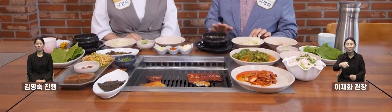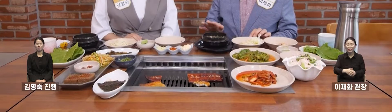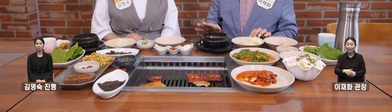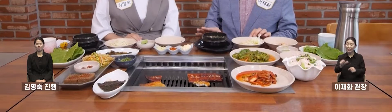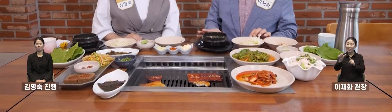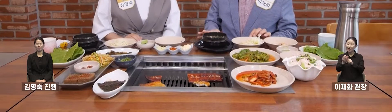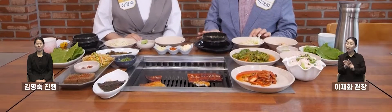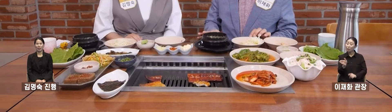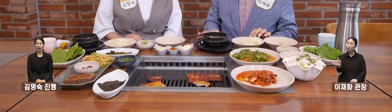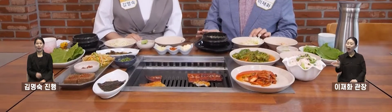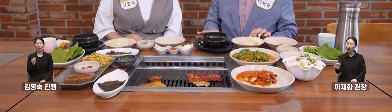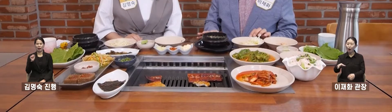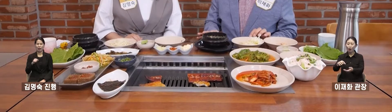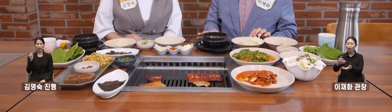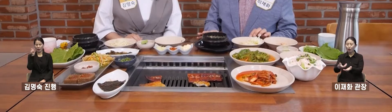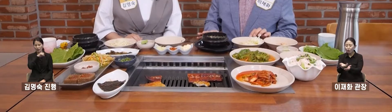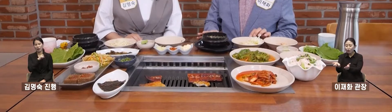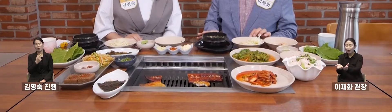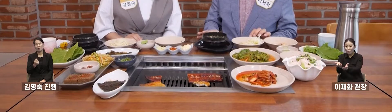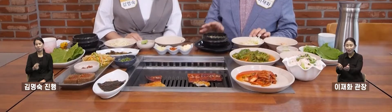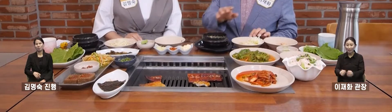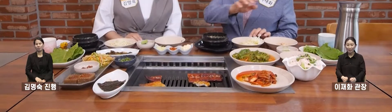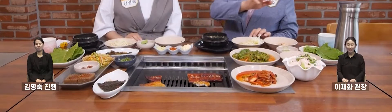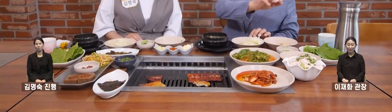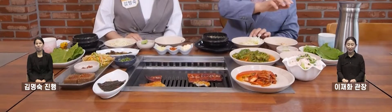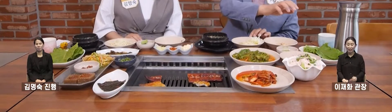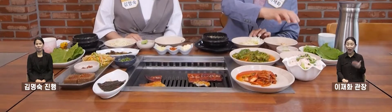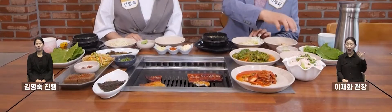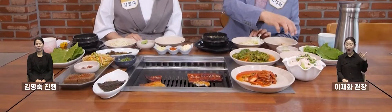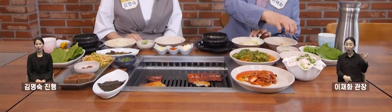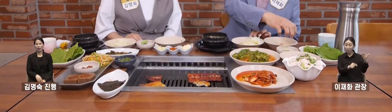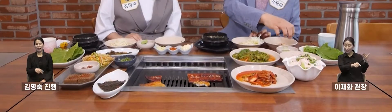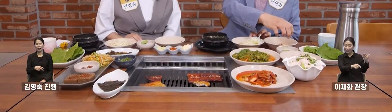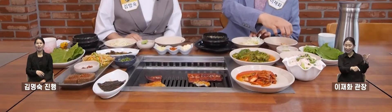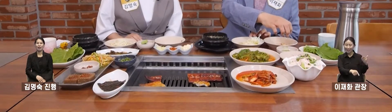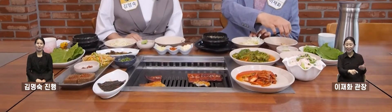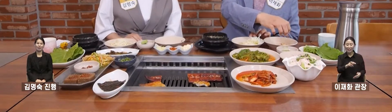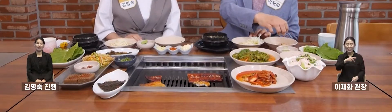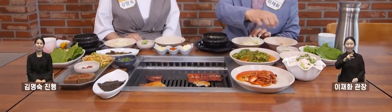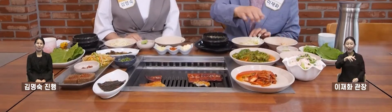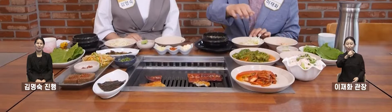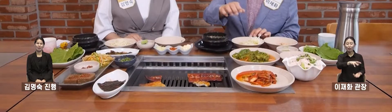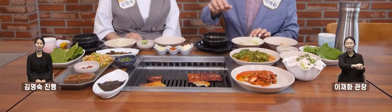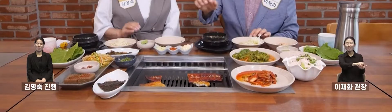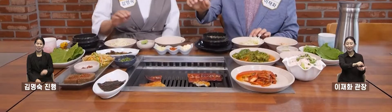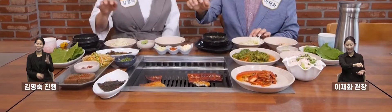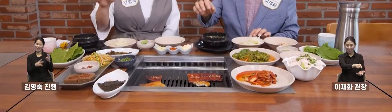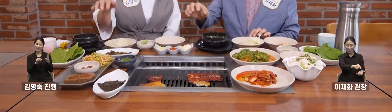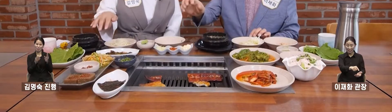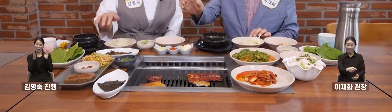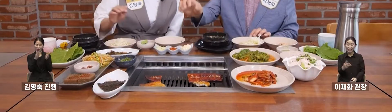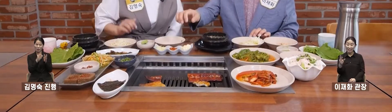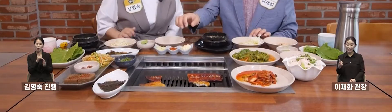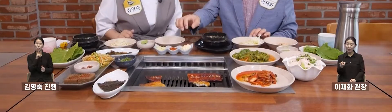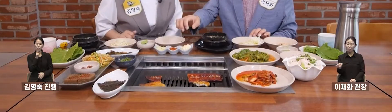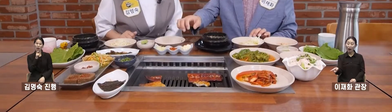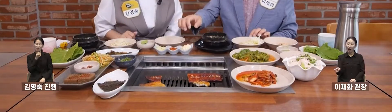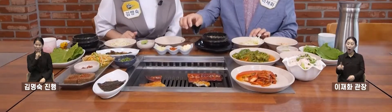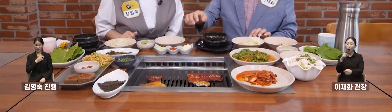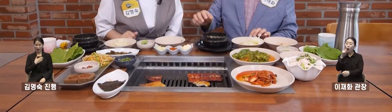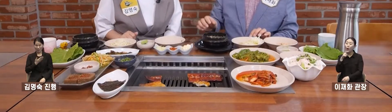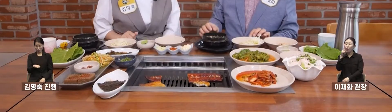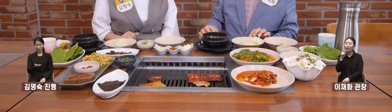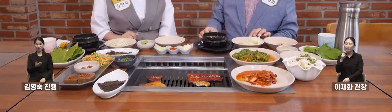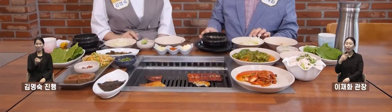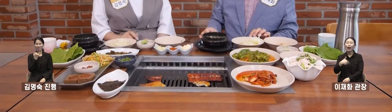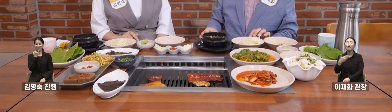또 5시 방향은 국입니다. 또 9시 방향은 상추입니다. 이런 3시 식으로 3시 방향은